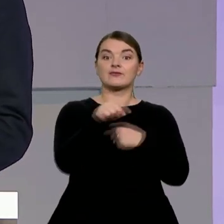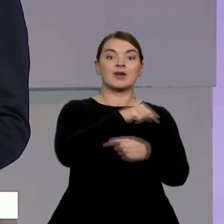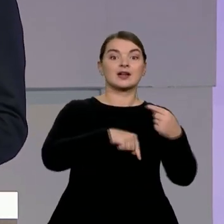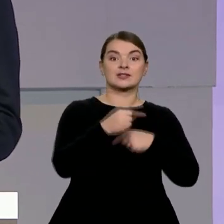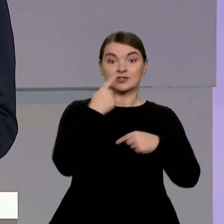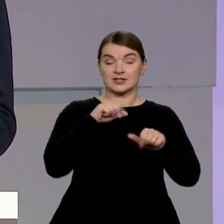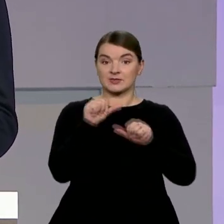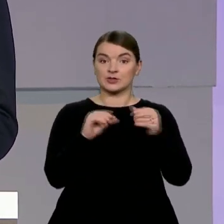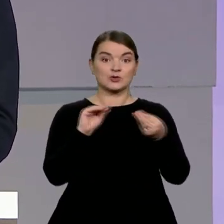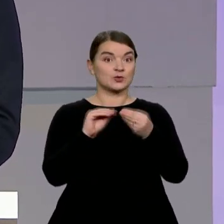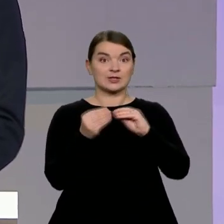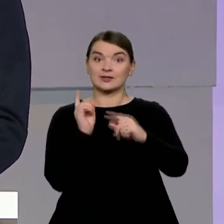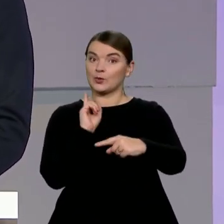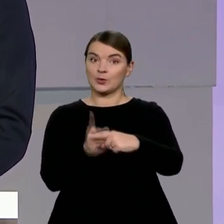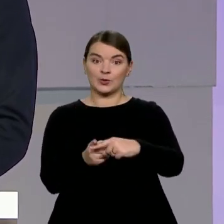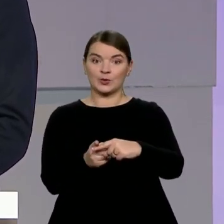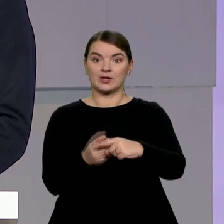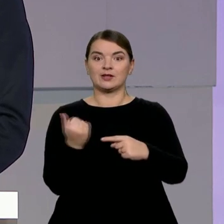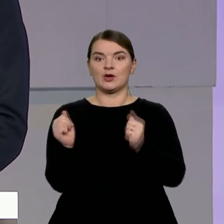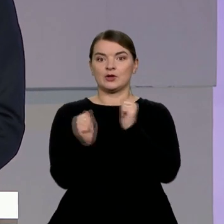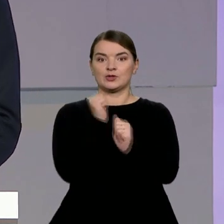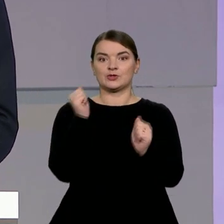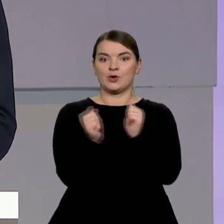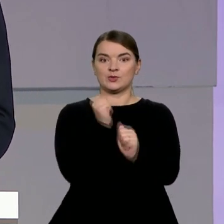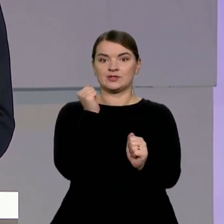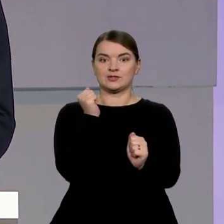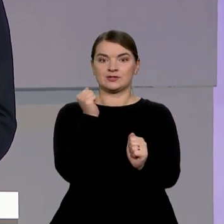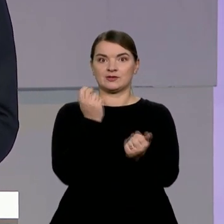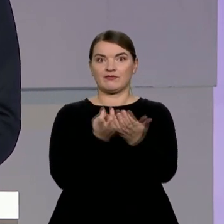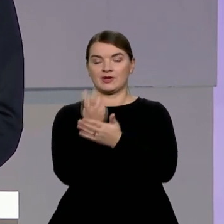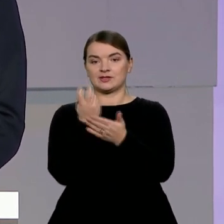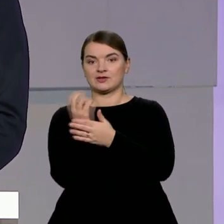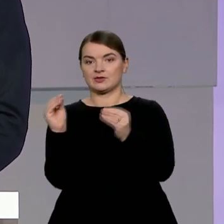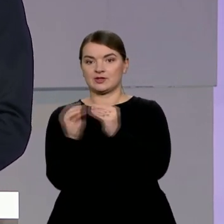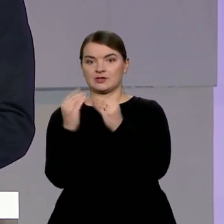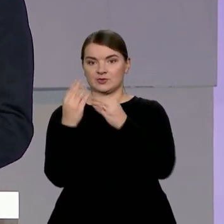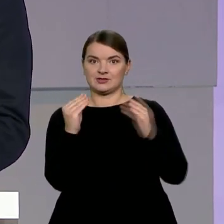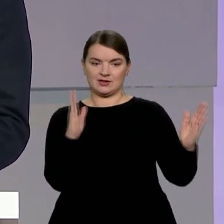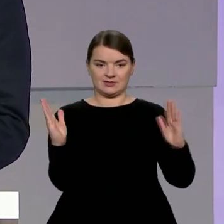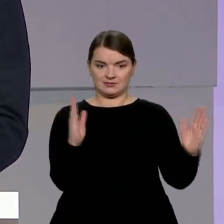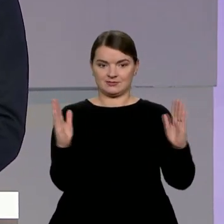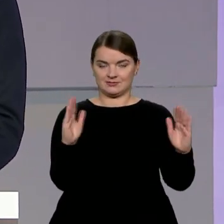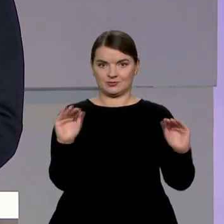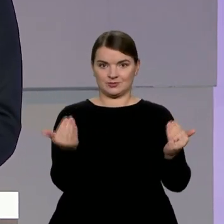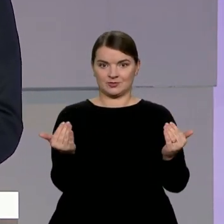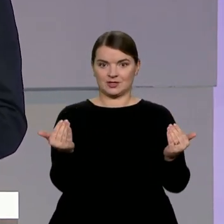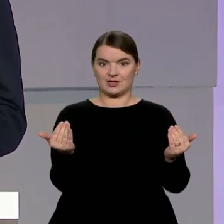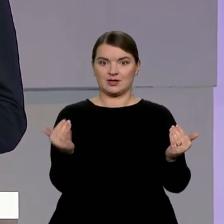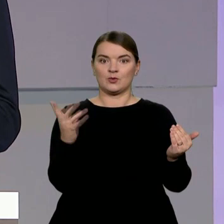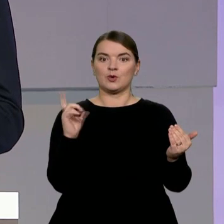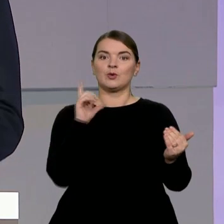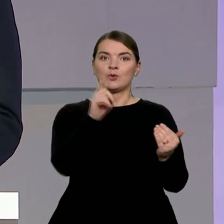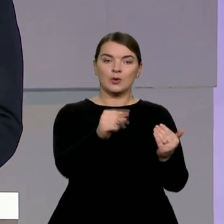sutarčių, tai šie metai yra sausis vasario 10, yra visiškai normalu. Ir kas apsilankytų leze,